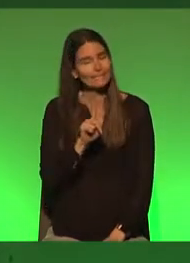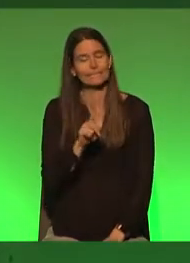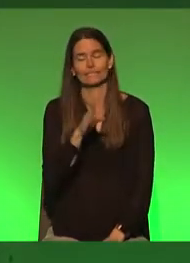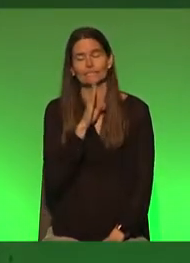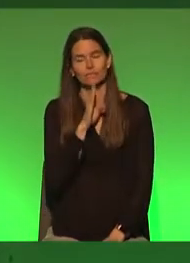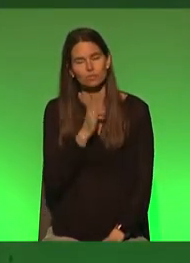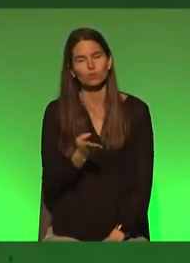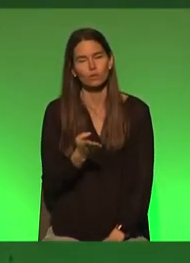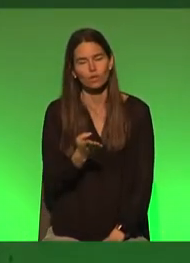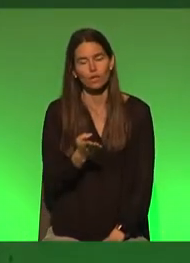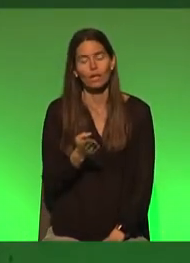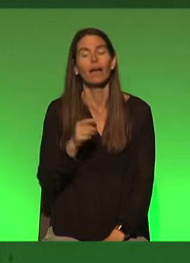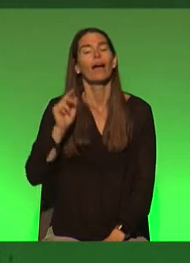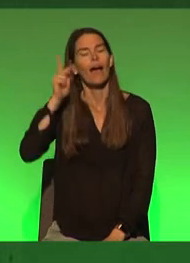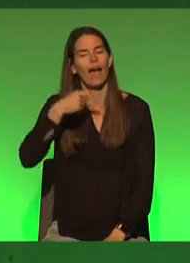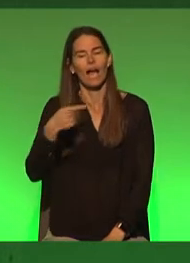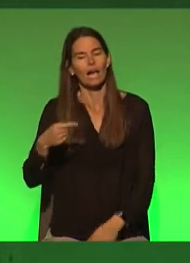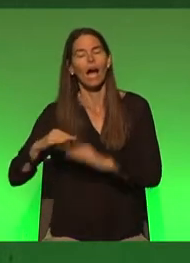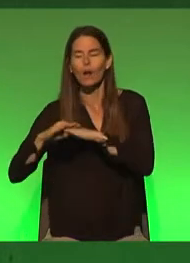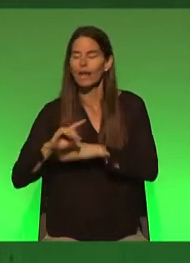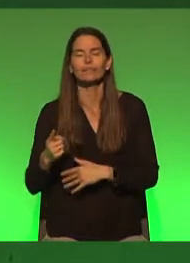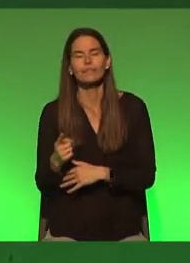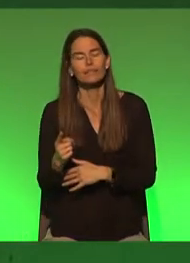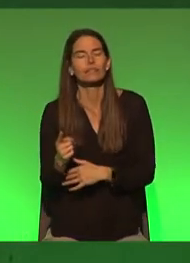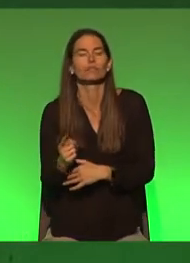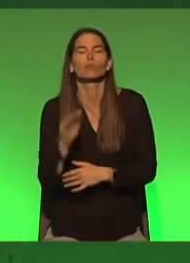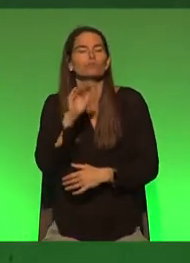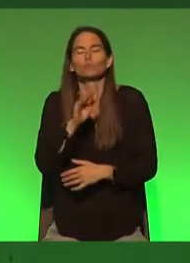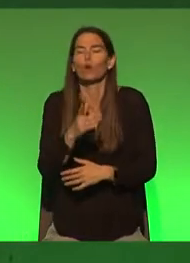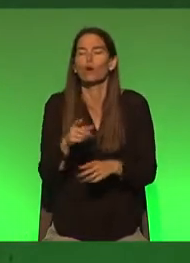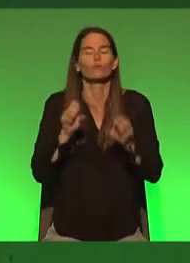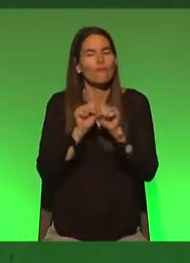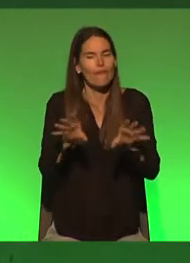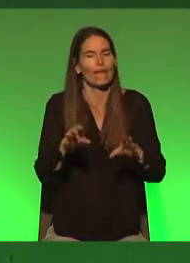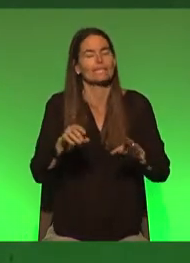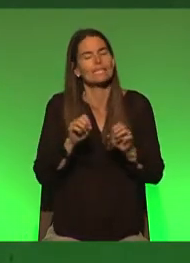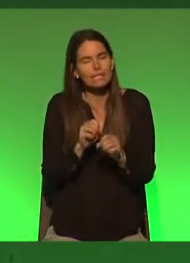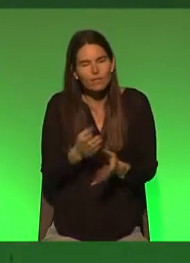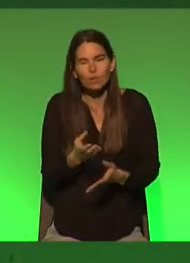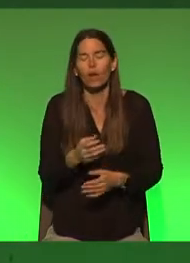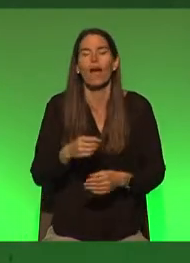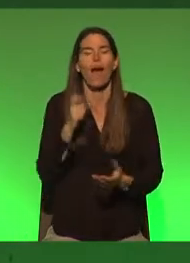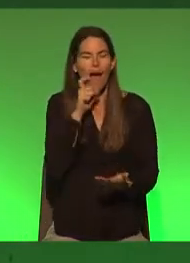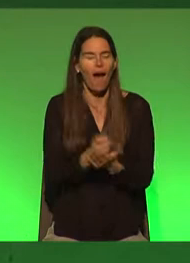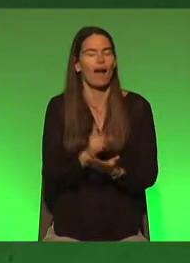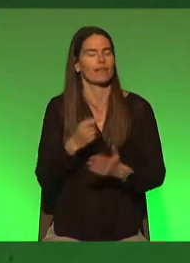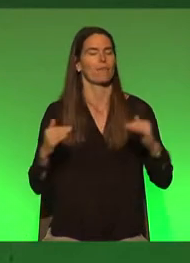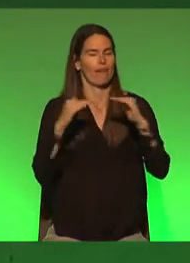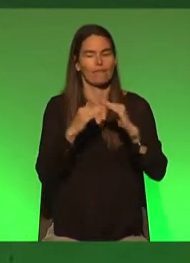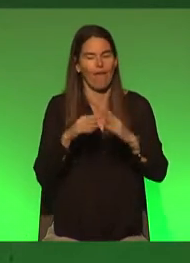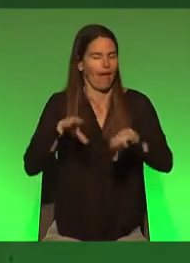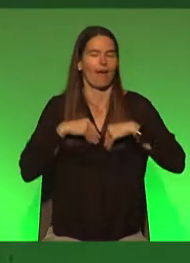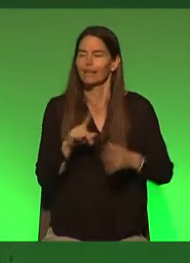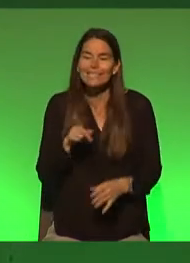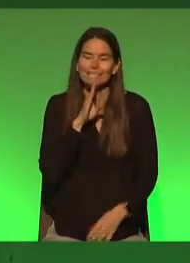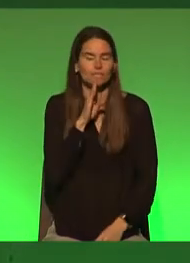deshalb reicht es auch nicht aus, wenn Herr Gauland demnächst nicht mehr zu Hart, aber fair eingeladen wird. Es muss auch damit aufhören, es reicht damit, dass die Themen der AfD